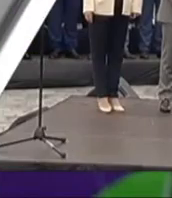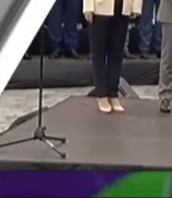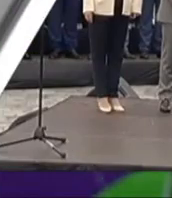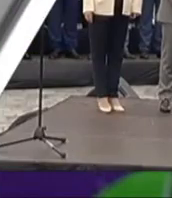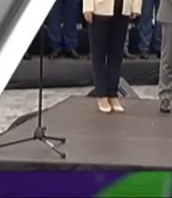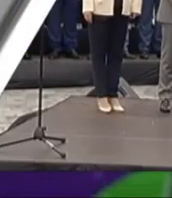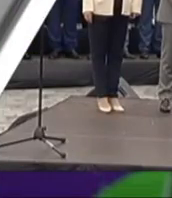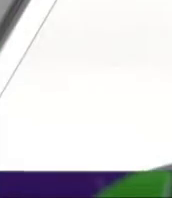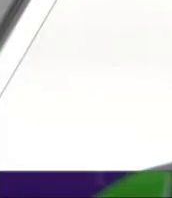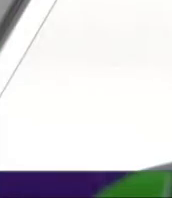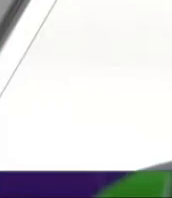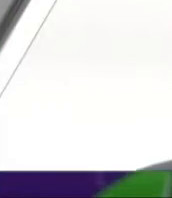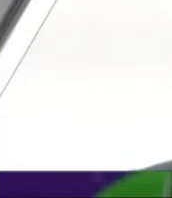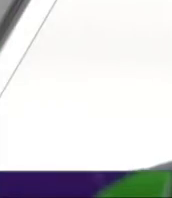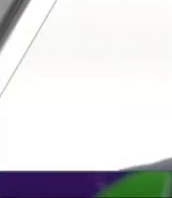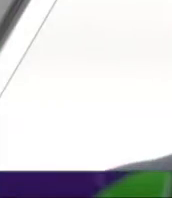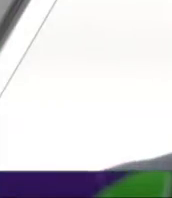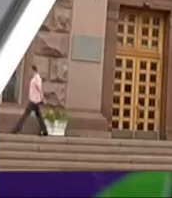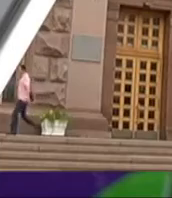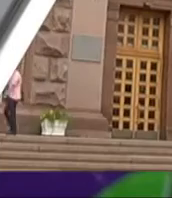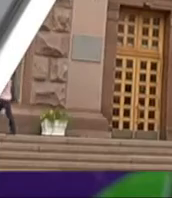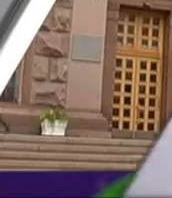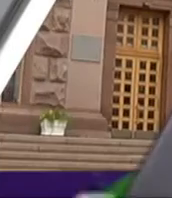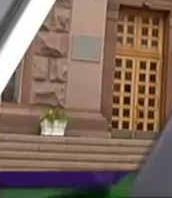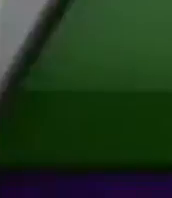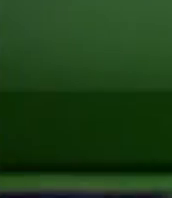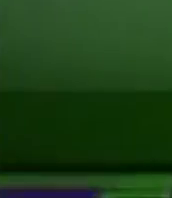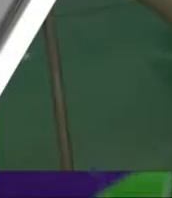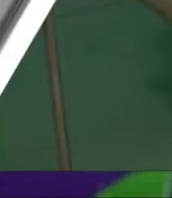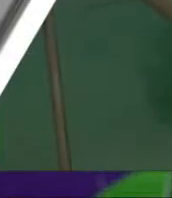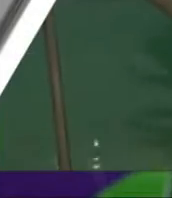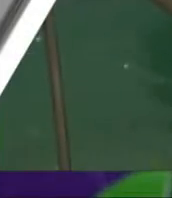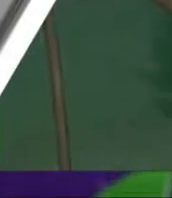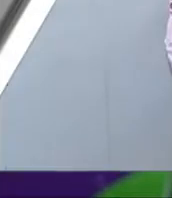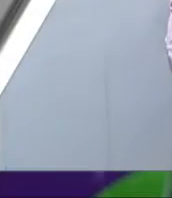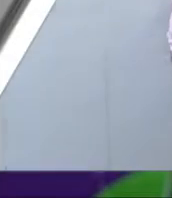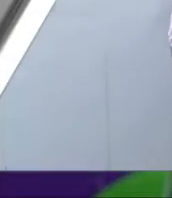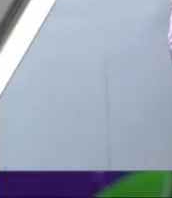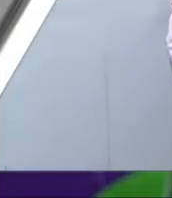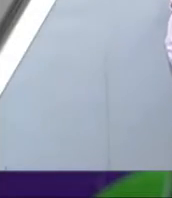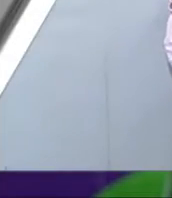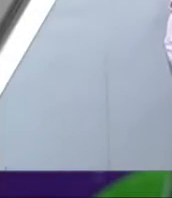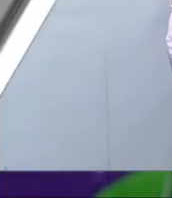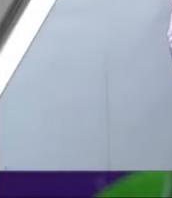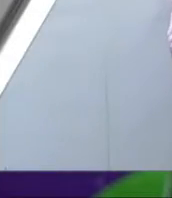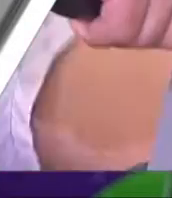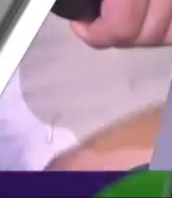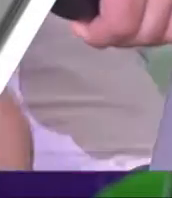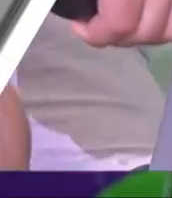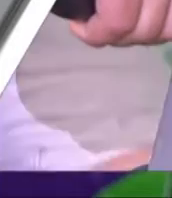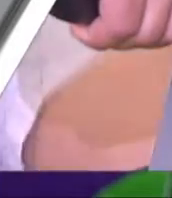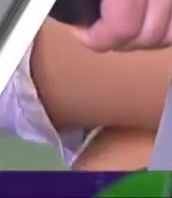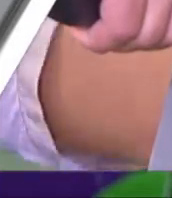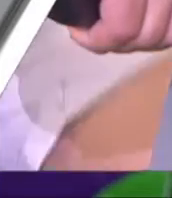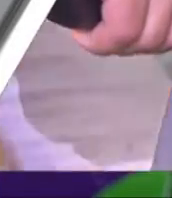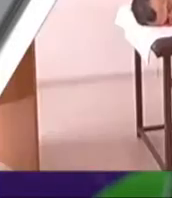Нові перегони. Віталій Кличко йде на вибори мера Києва. У реабілітаційному центрі Київського шпиталю ветеранів